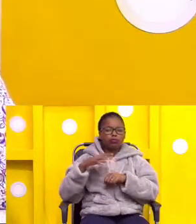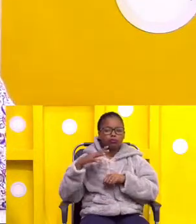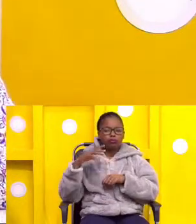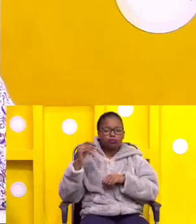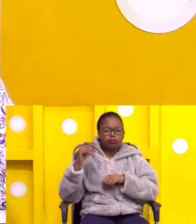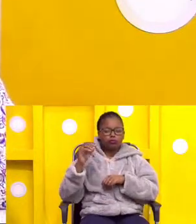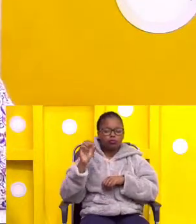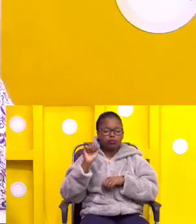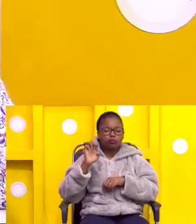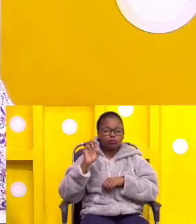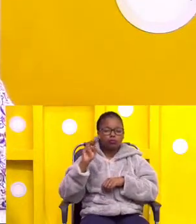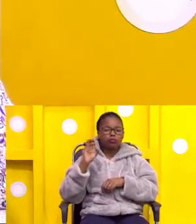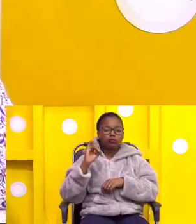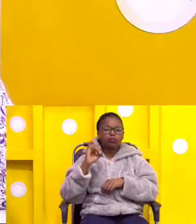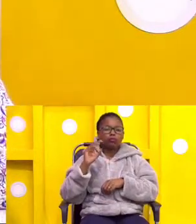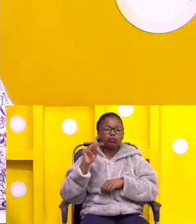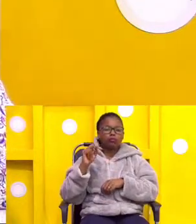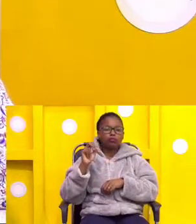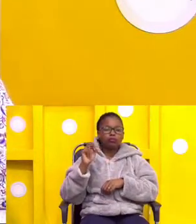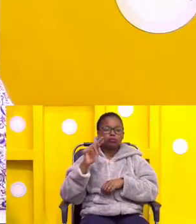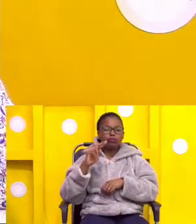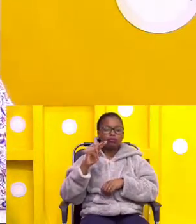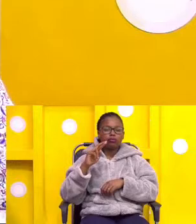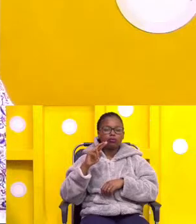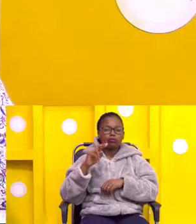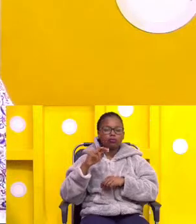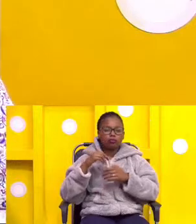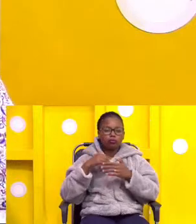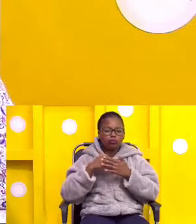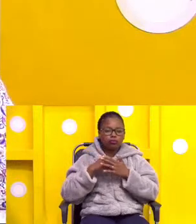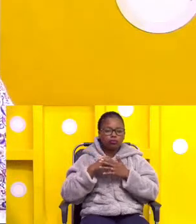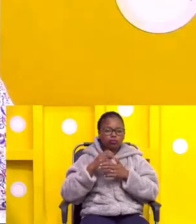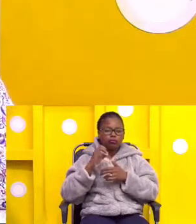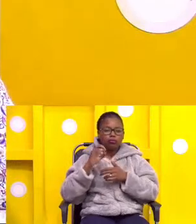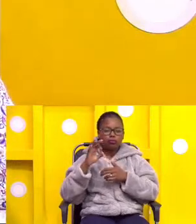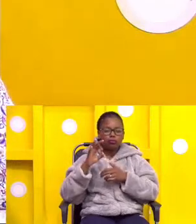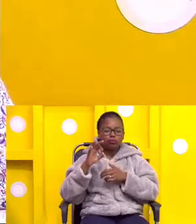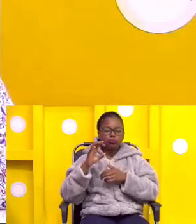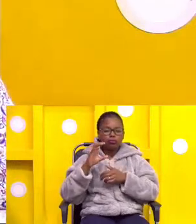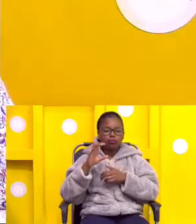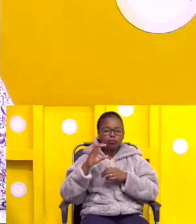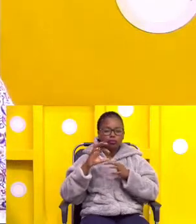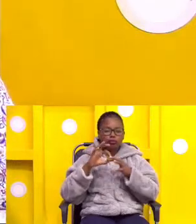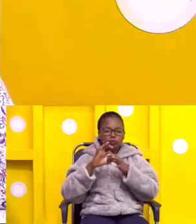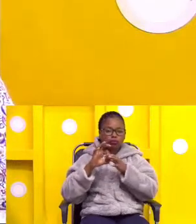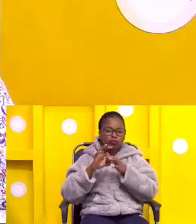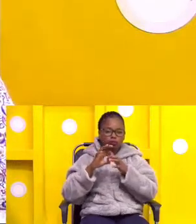cooperative nä ndä na kaå gä kanini ga cooperative sacco